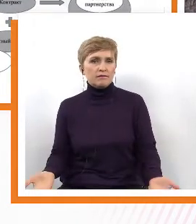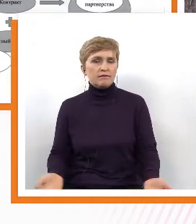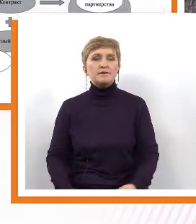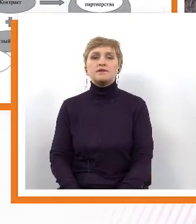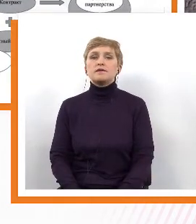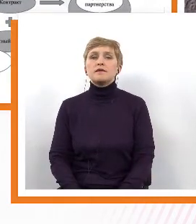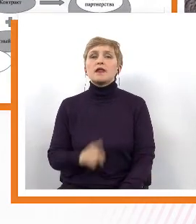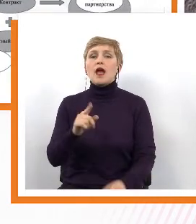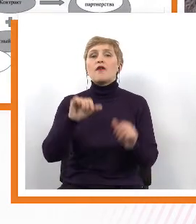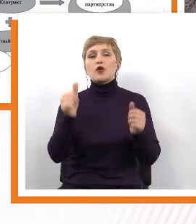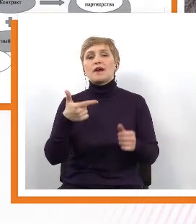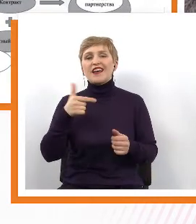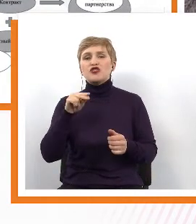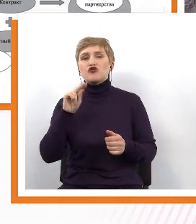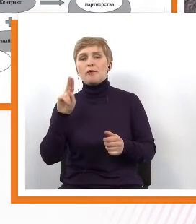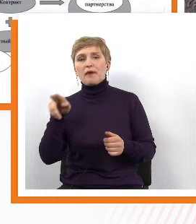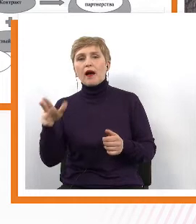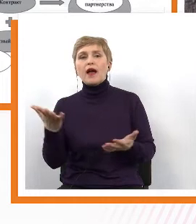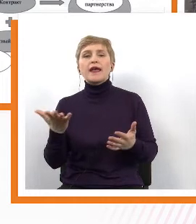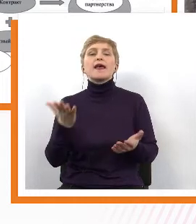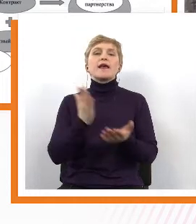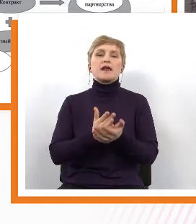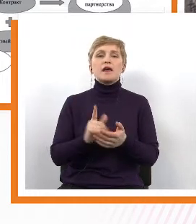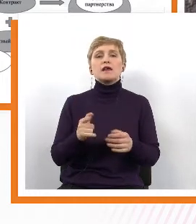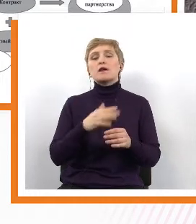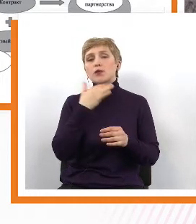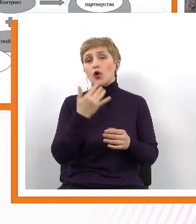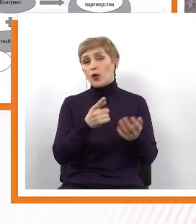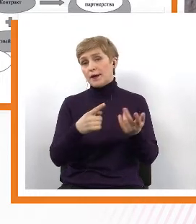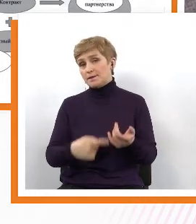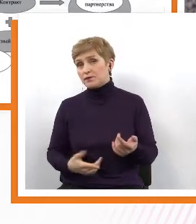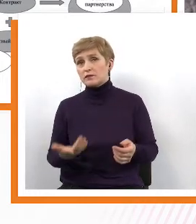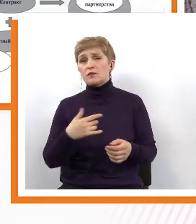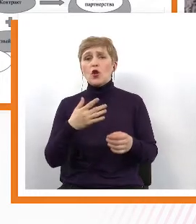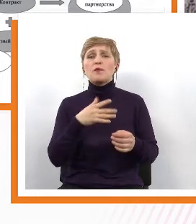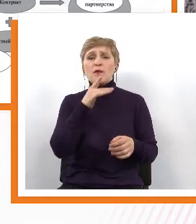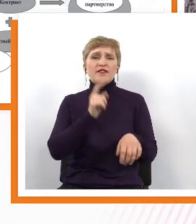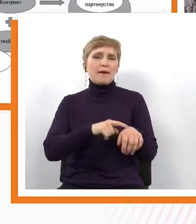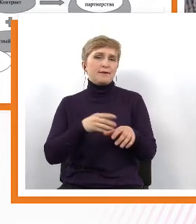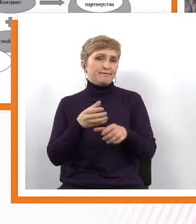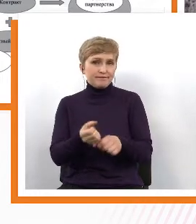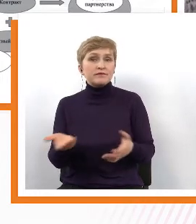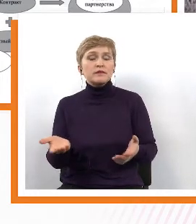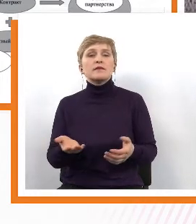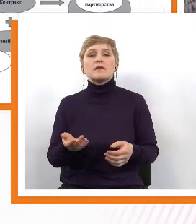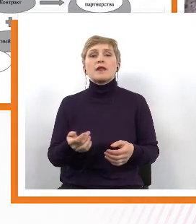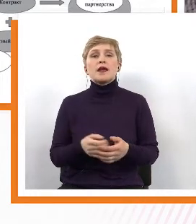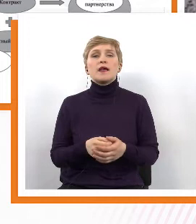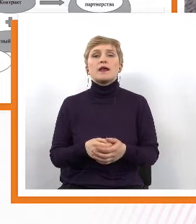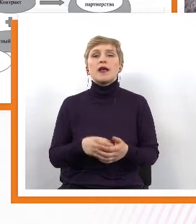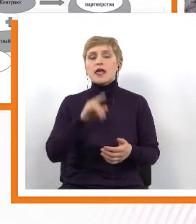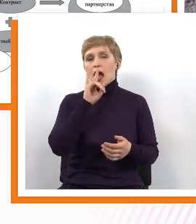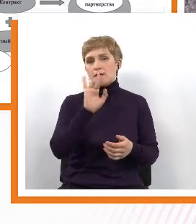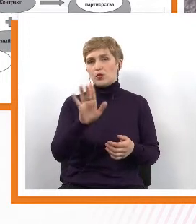Значит, вот формы ГЧП, какие есть. Да, их достаточно много. У меня уже просто тайминг заканчивается, я не